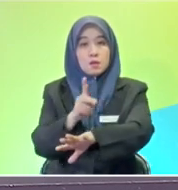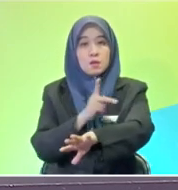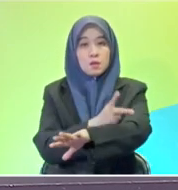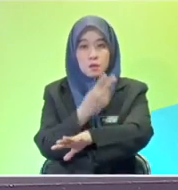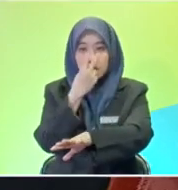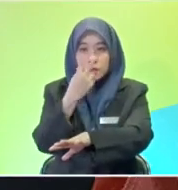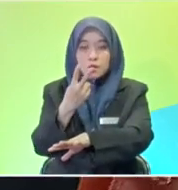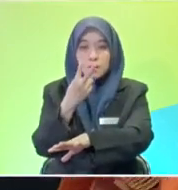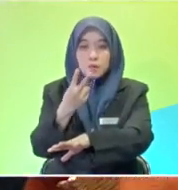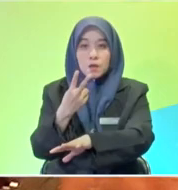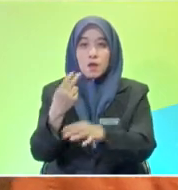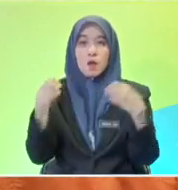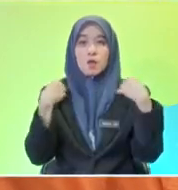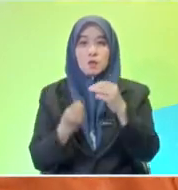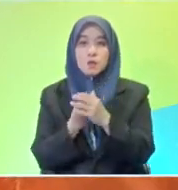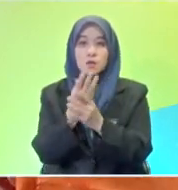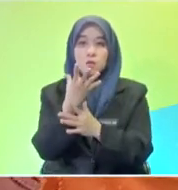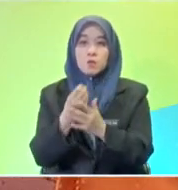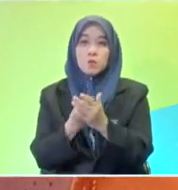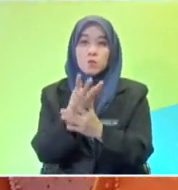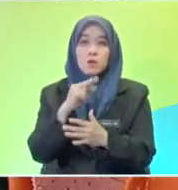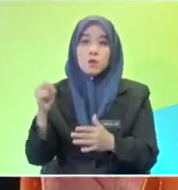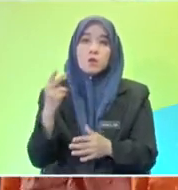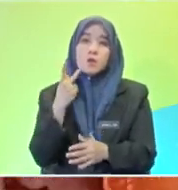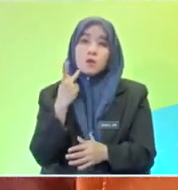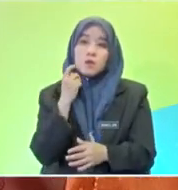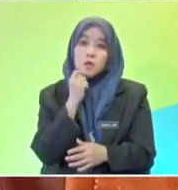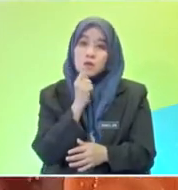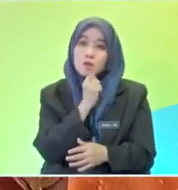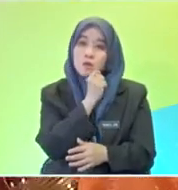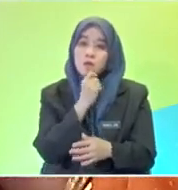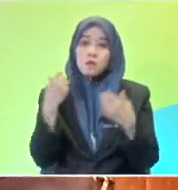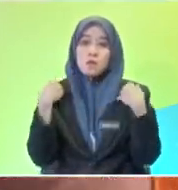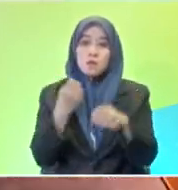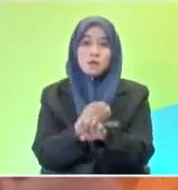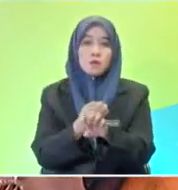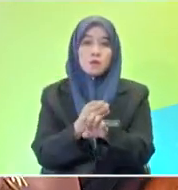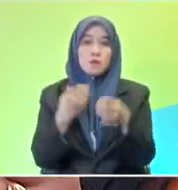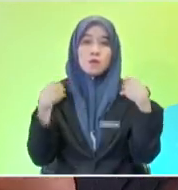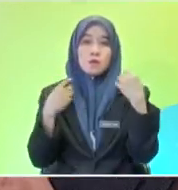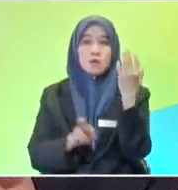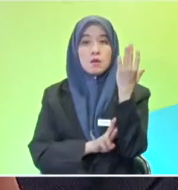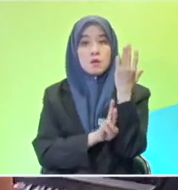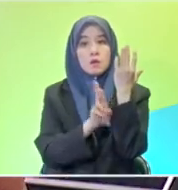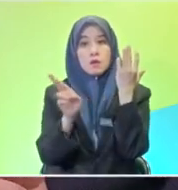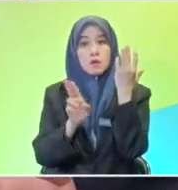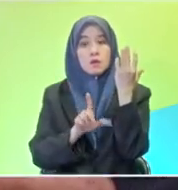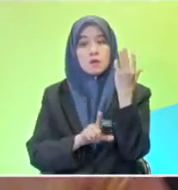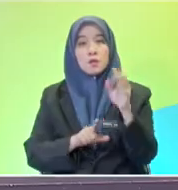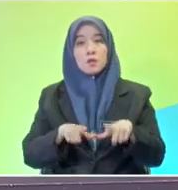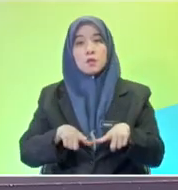kan? Tumbuhan-tumbuhan kering dan juga ada batu, ada ranting-ranting di situ.